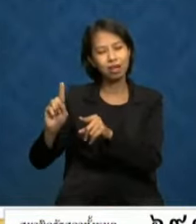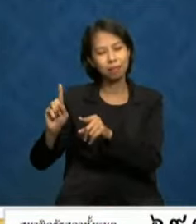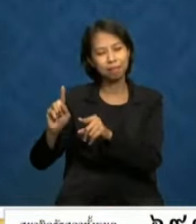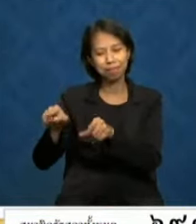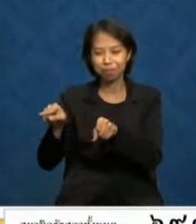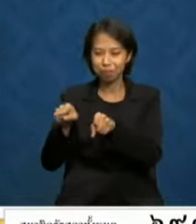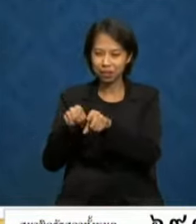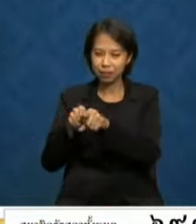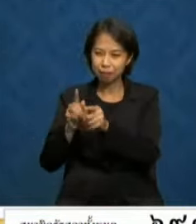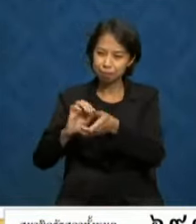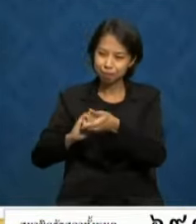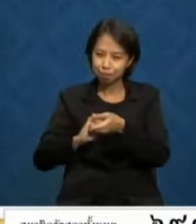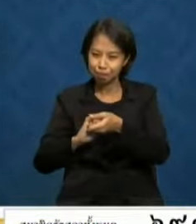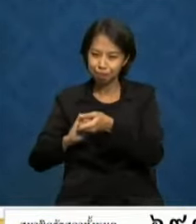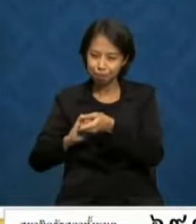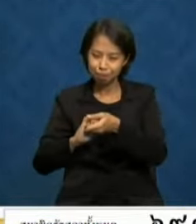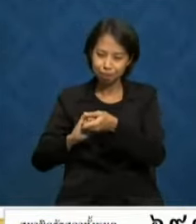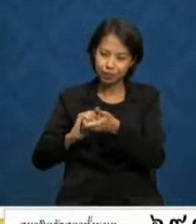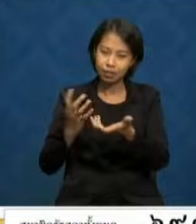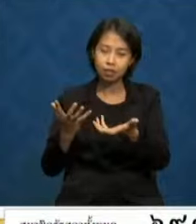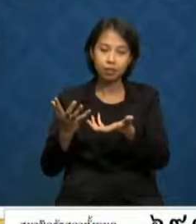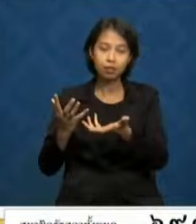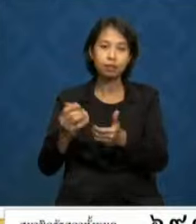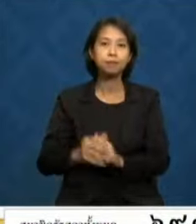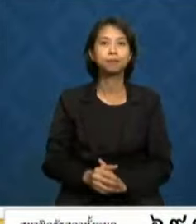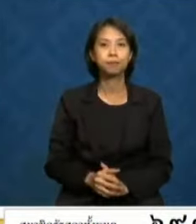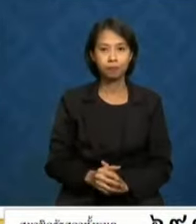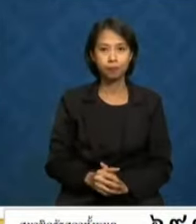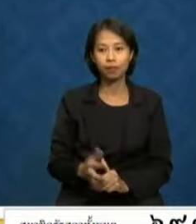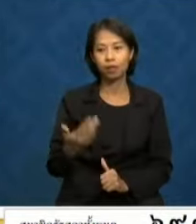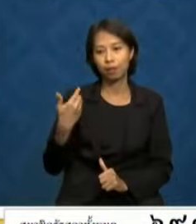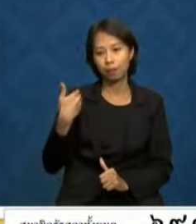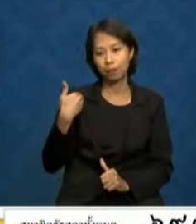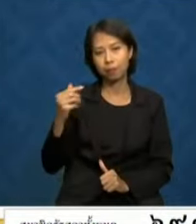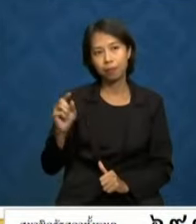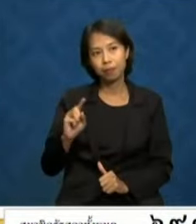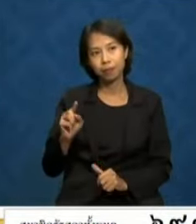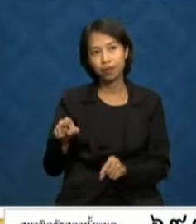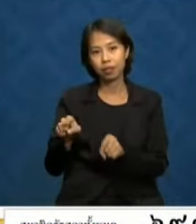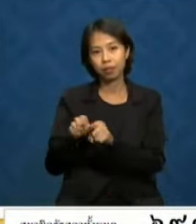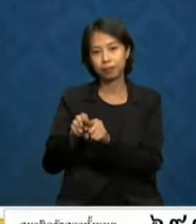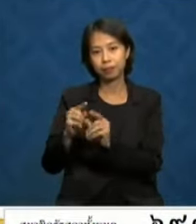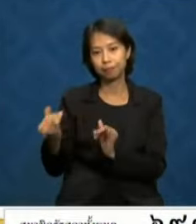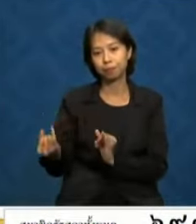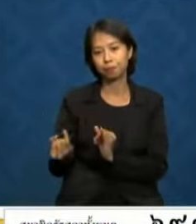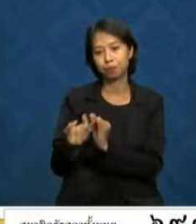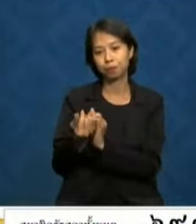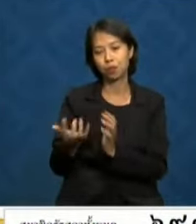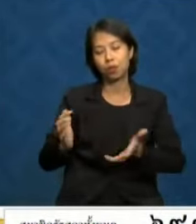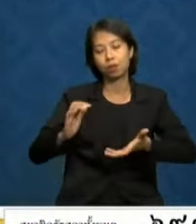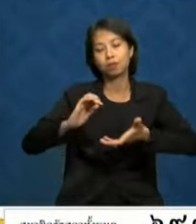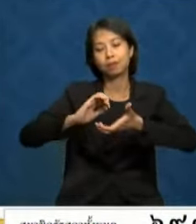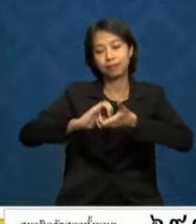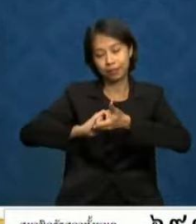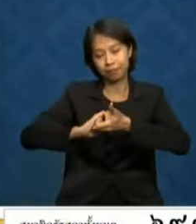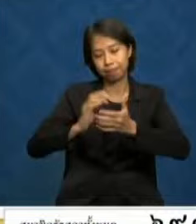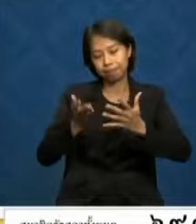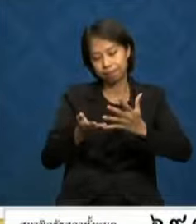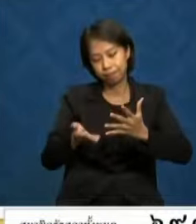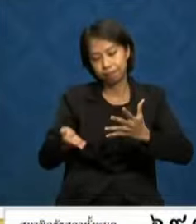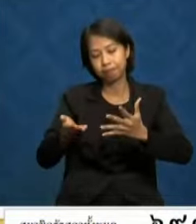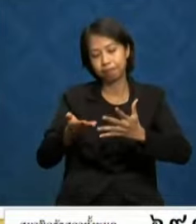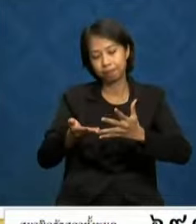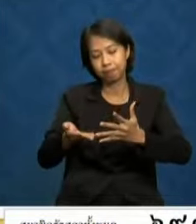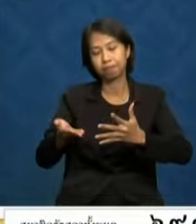เศษระหว่างประเทศมันมีความสัมพันธ์ระหว่างเป็นพันธมิตรคืออาลายแล้วก็ยกมาเป็นพาร์ทเนอร์เป็นหุ้นส่วนยกขึ้นมาเป็